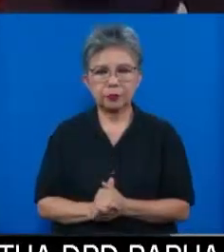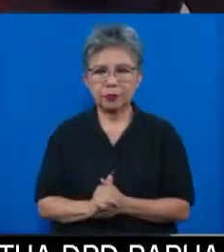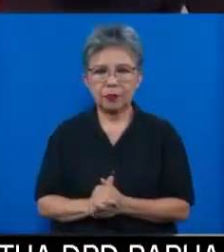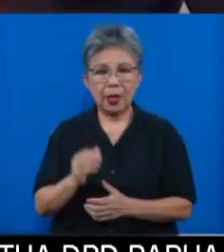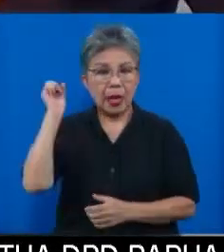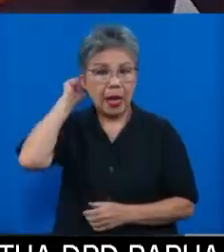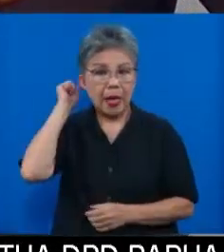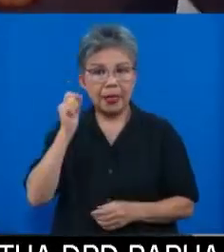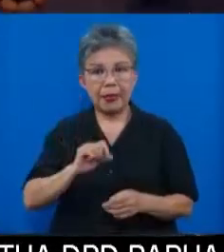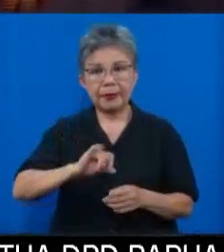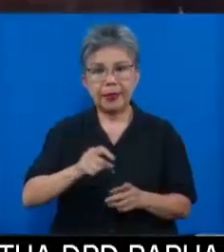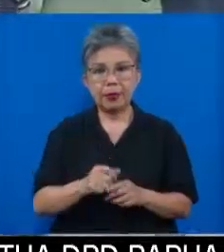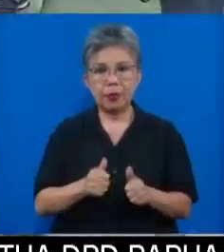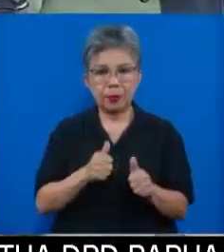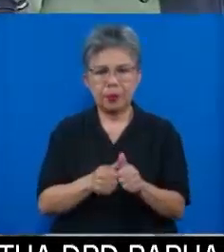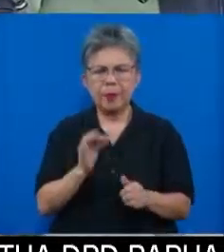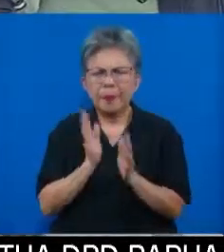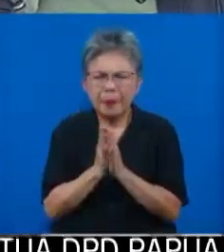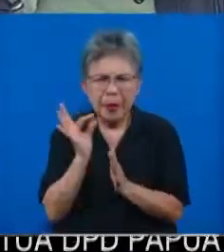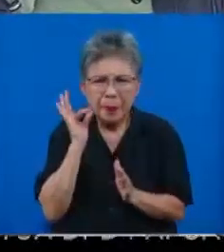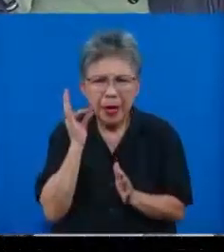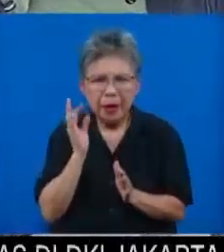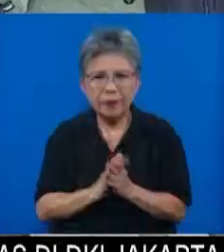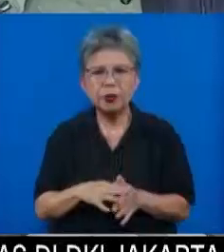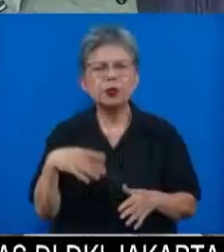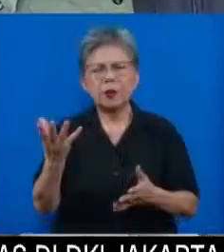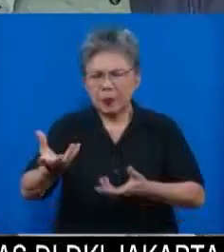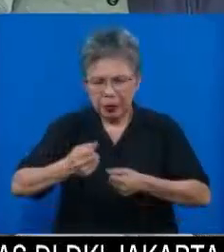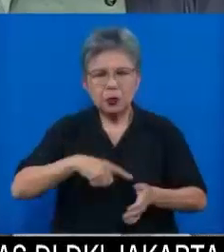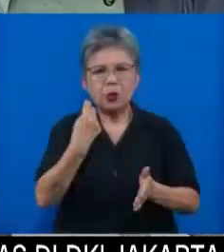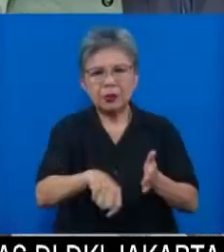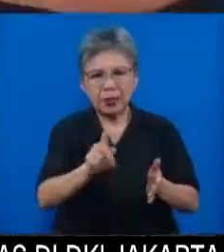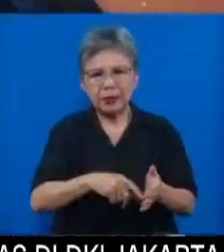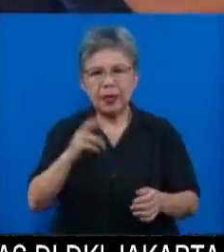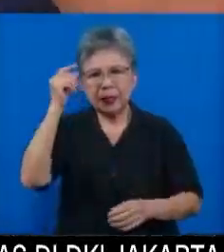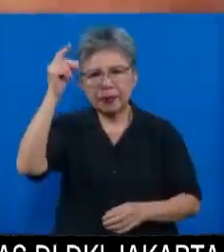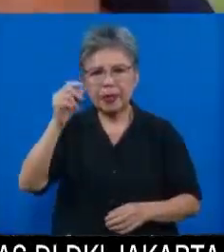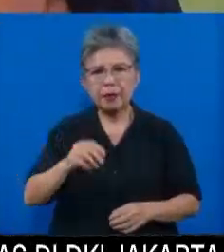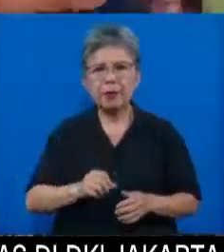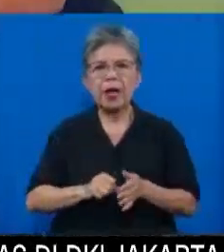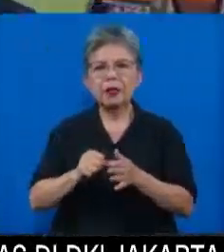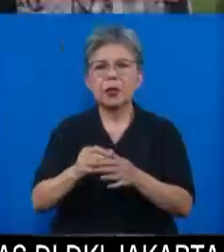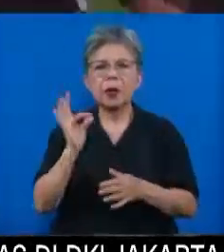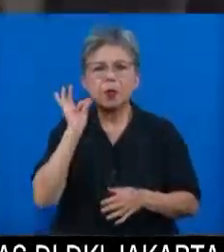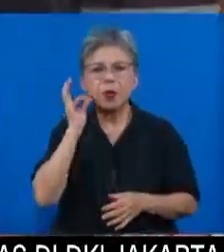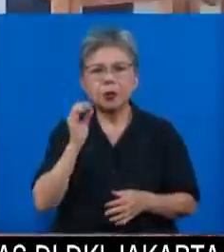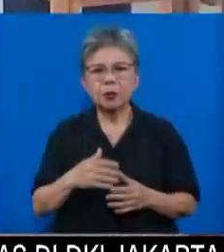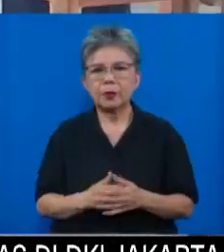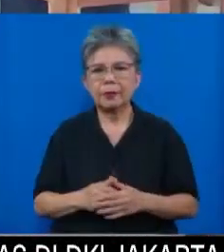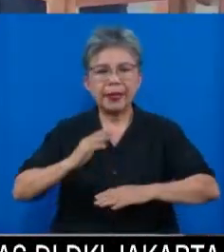Ayah JD yang mendampingi anaknya meminta maaf, menerima semua sanksi yang diberikan, dan berencana mengajukan permohonan